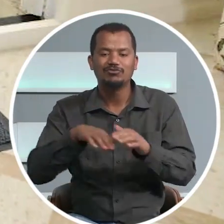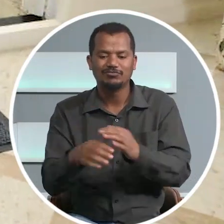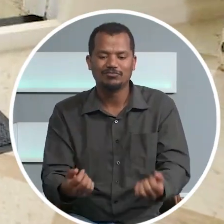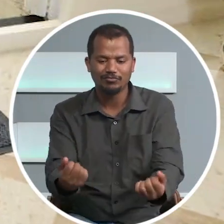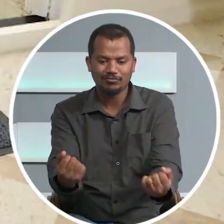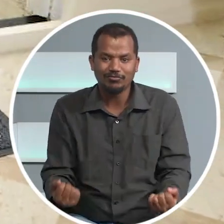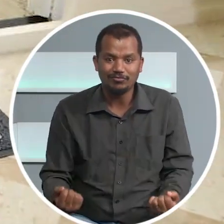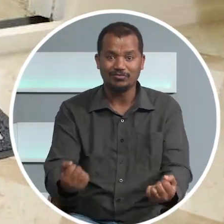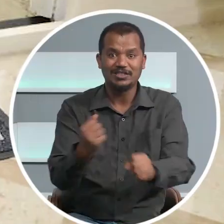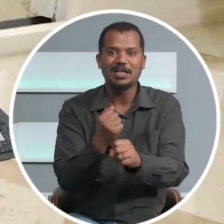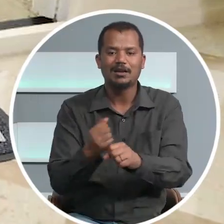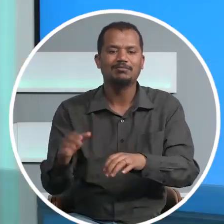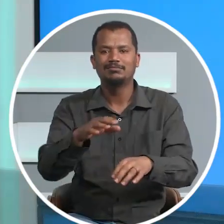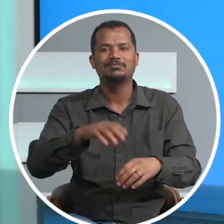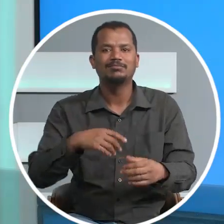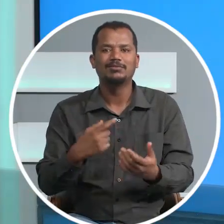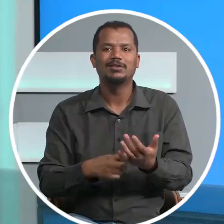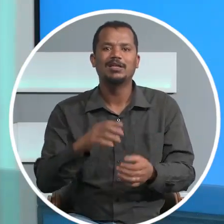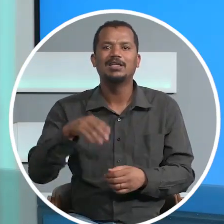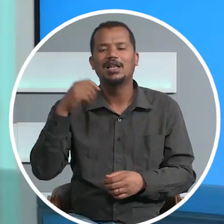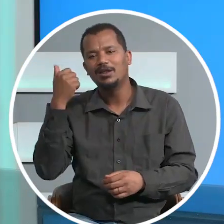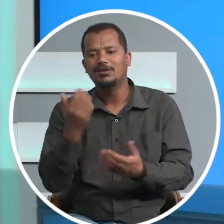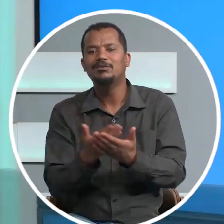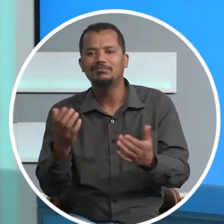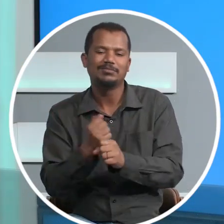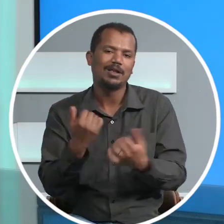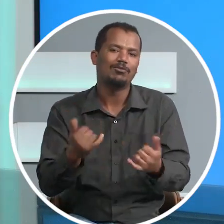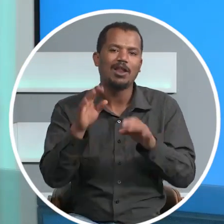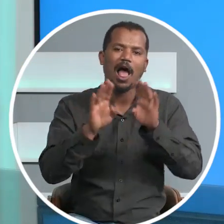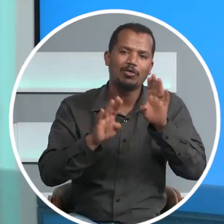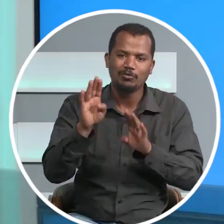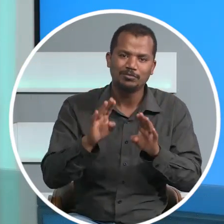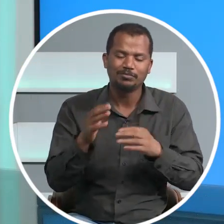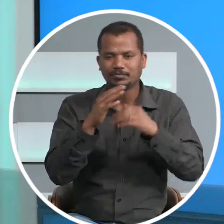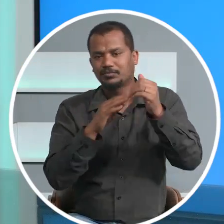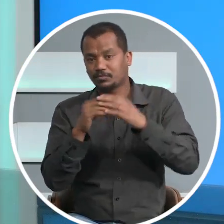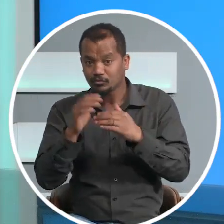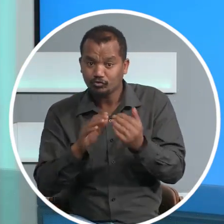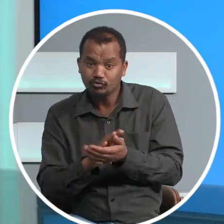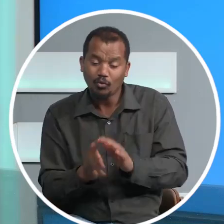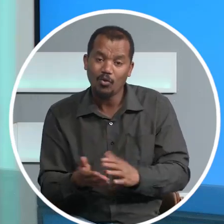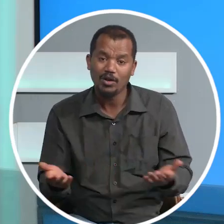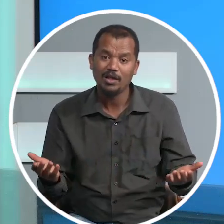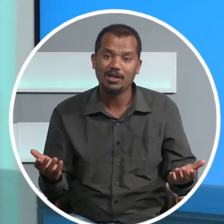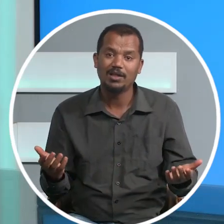ውስጥ አድርገናት አመጣናት መለስናት እና ከዛ በኋላ ኤሌክትሮ ነገሮች የተሰሩ አሁን አውቶቡሱም አክሰሰብል ሆነ፣